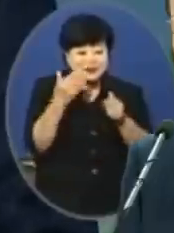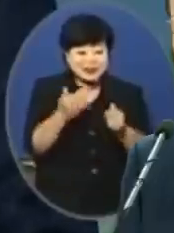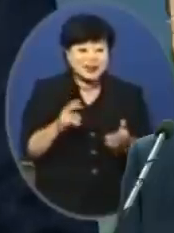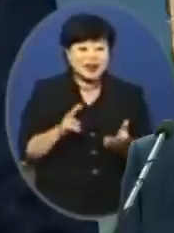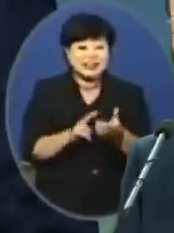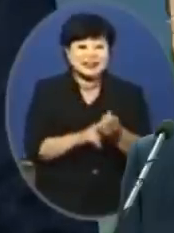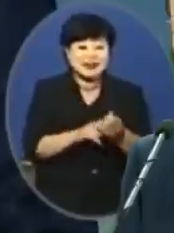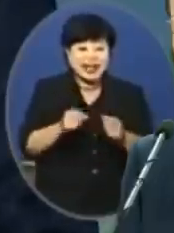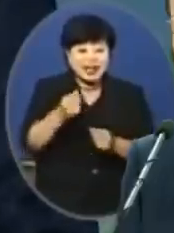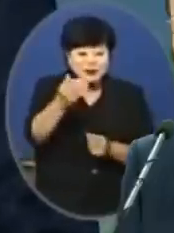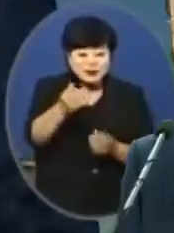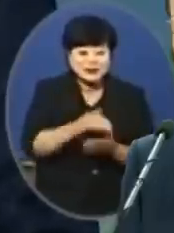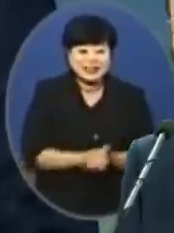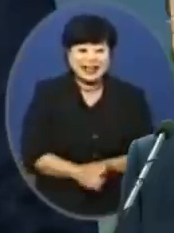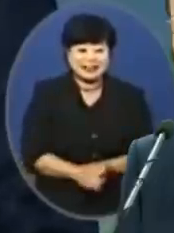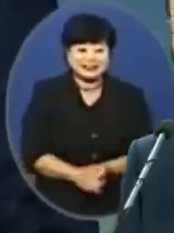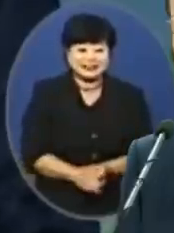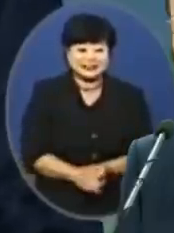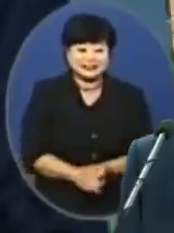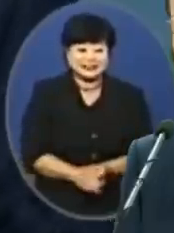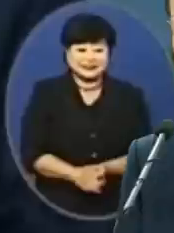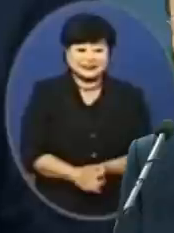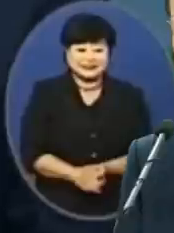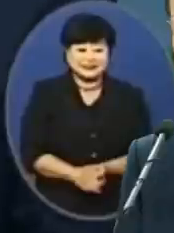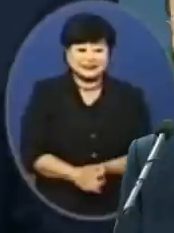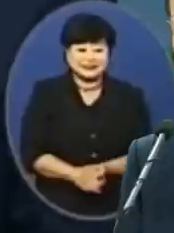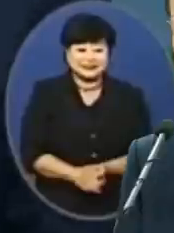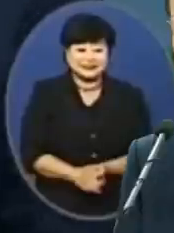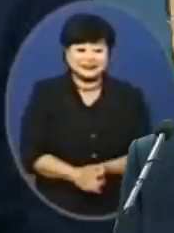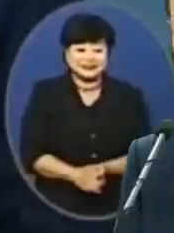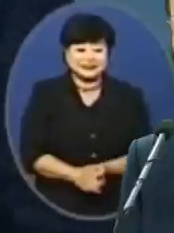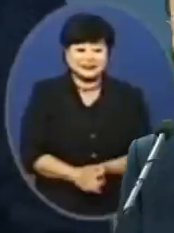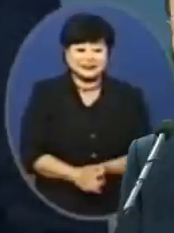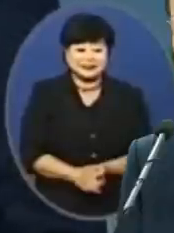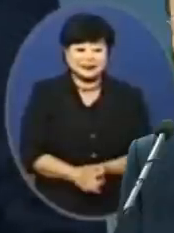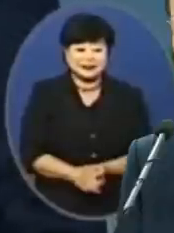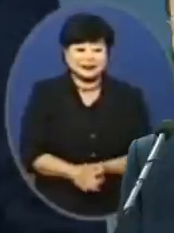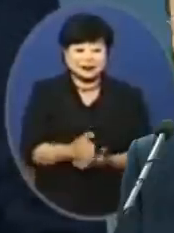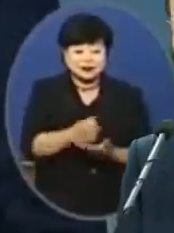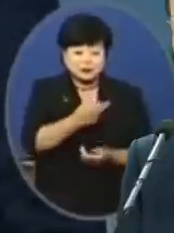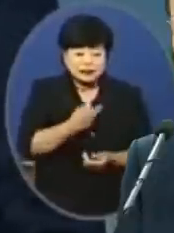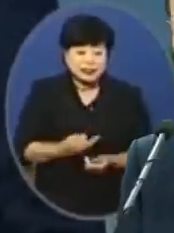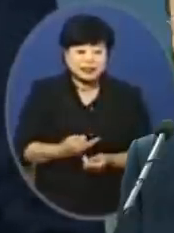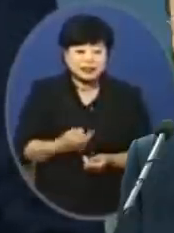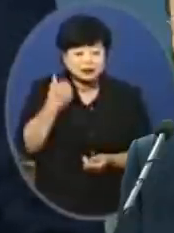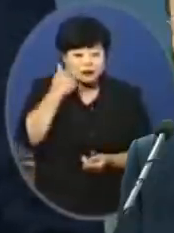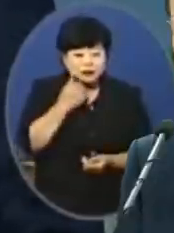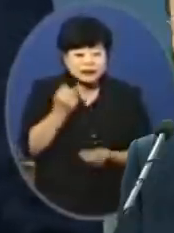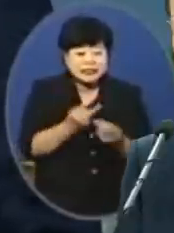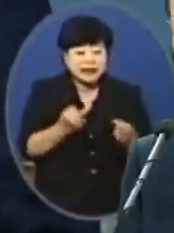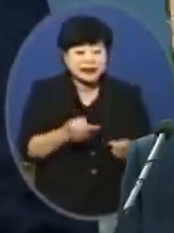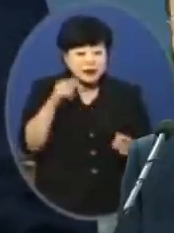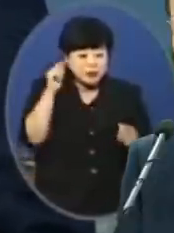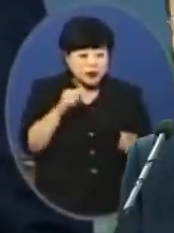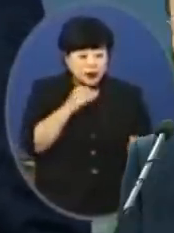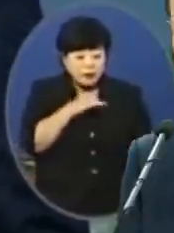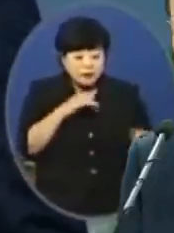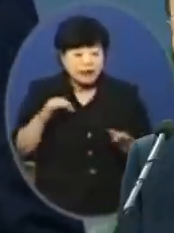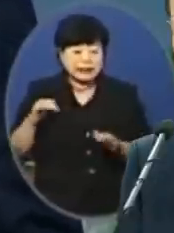하나님이 기적을 행하시거든요. 네. 주님이 제 아들 보고 말씀하셨습니까? 너희 누구든지 이 산들을